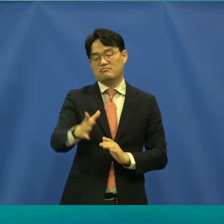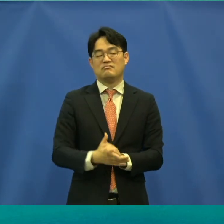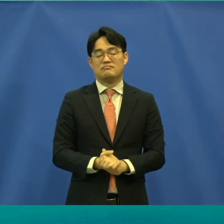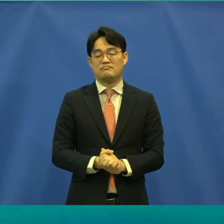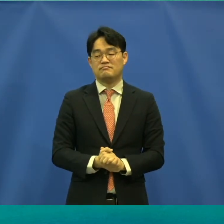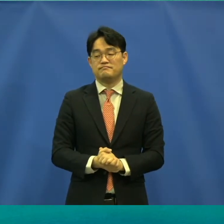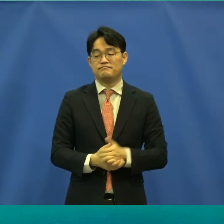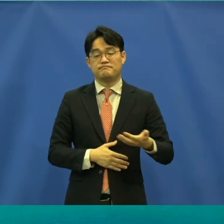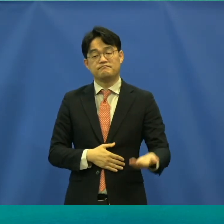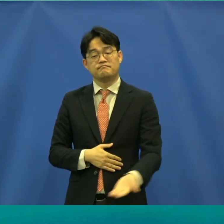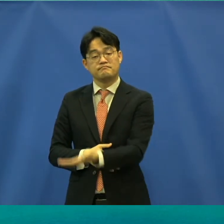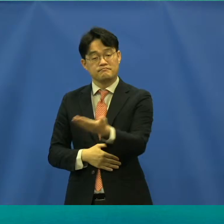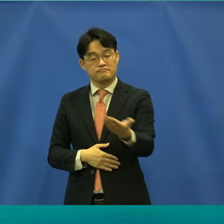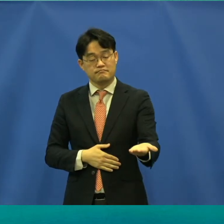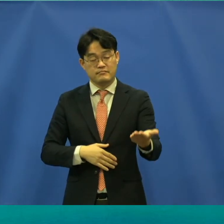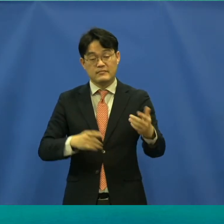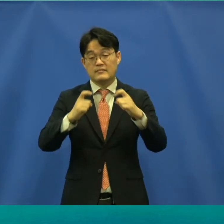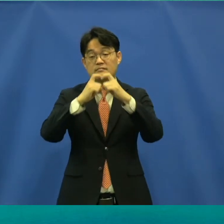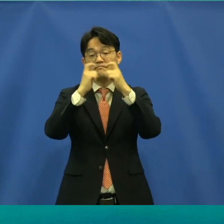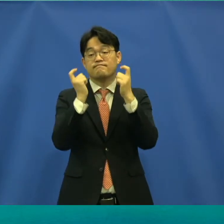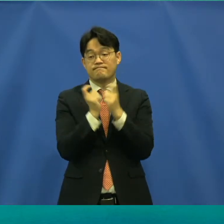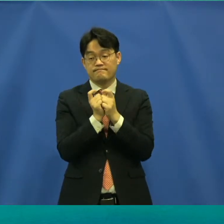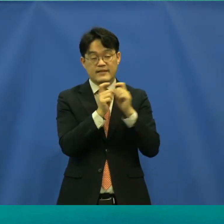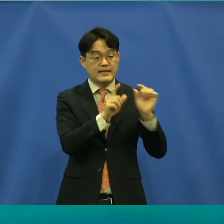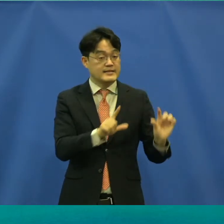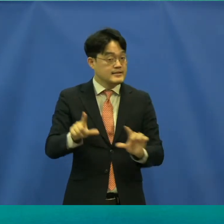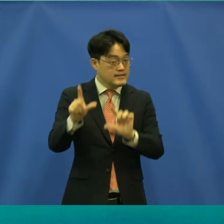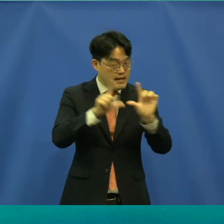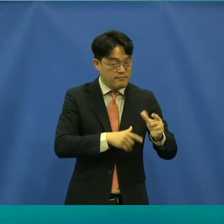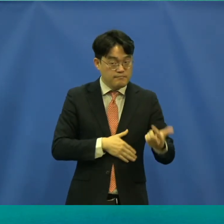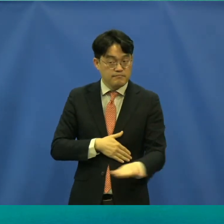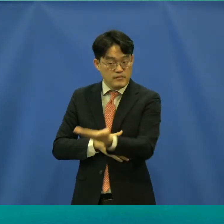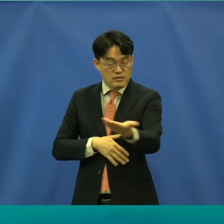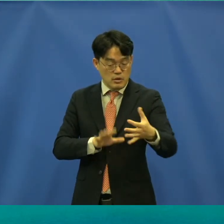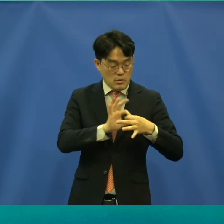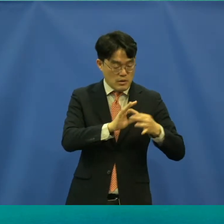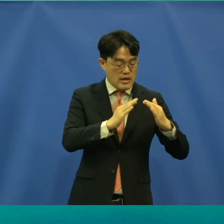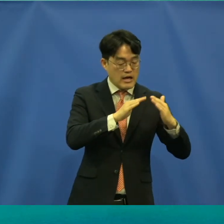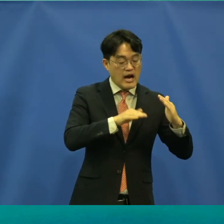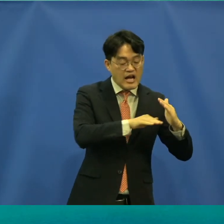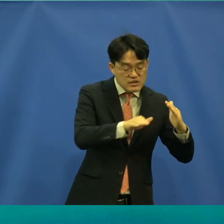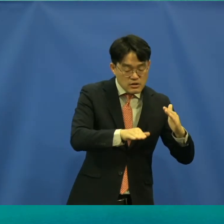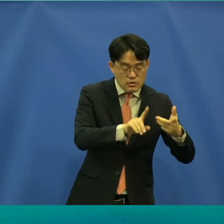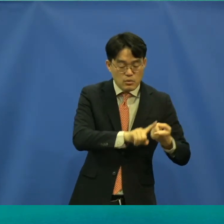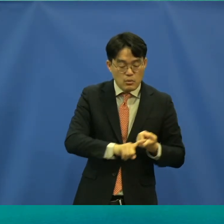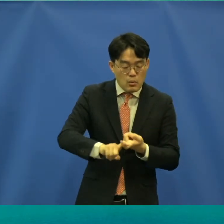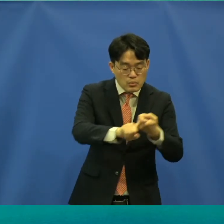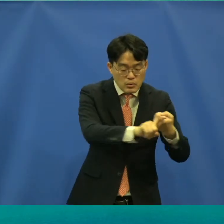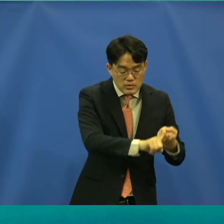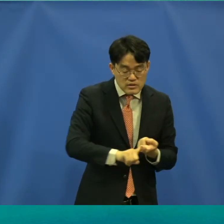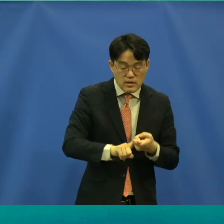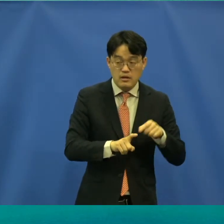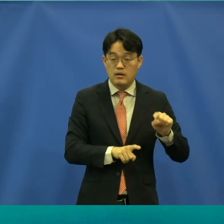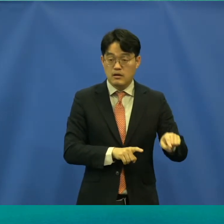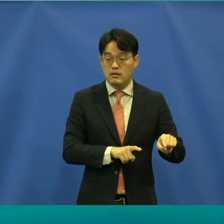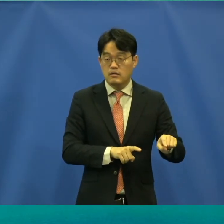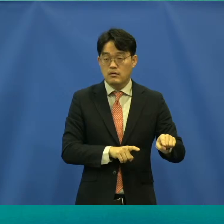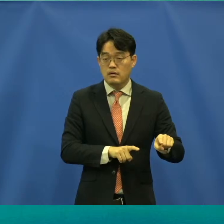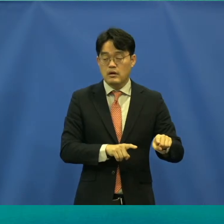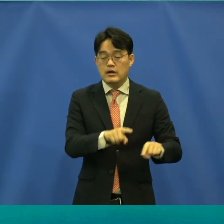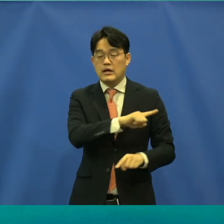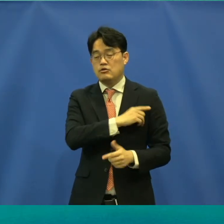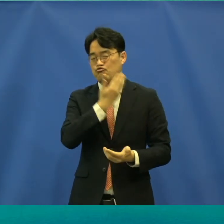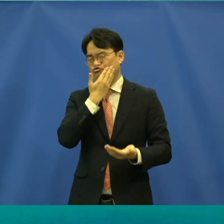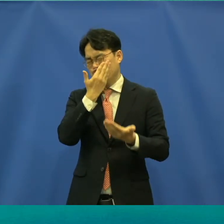여러분, 개인의 삶이나 공동체의 운명도 여기에 달려 있습니다. 언제나 근본적인